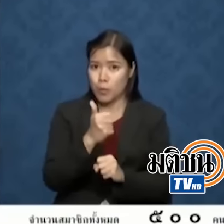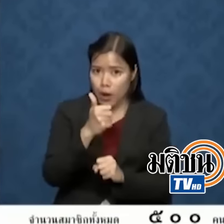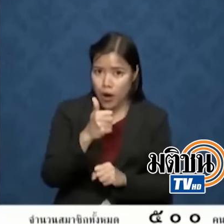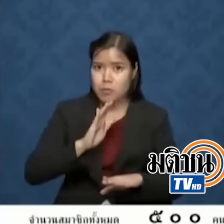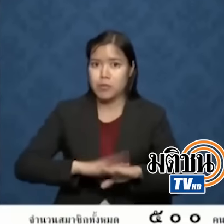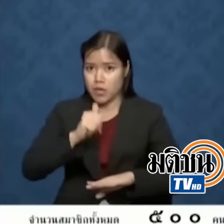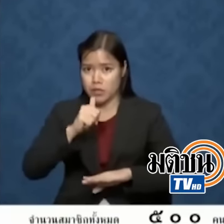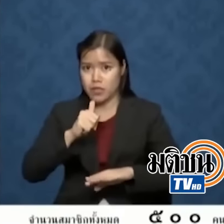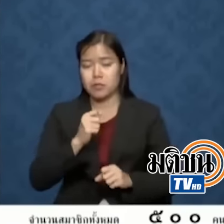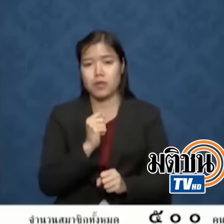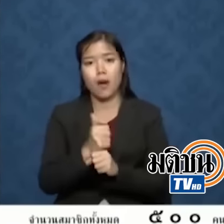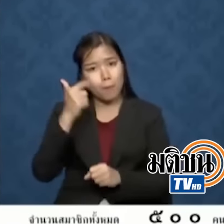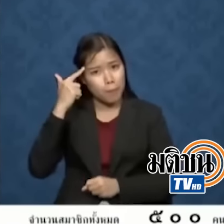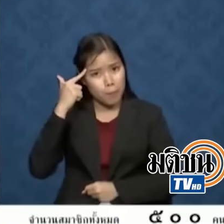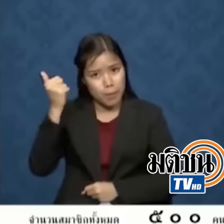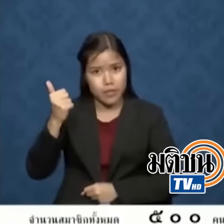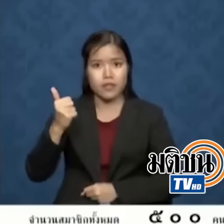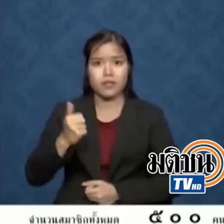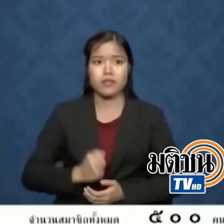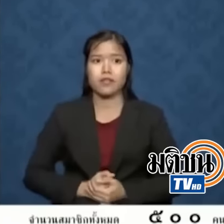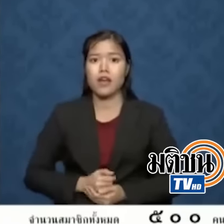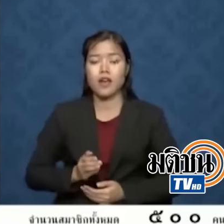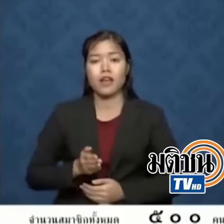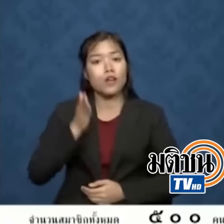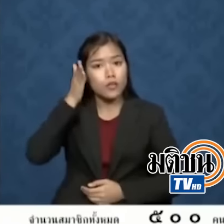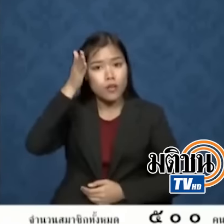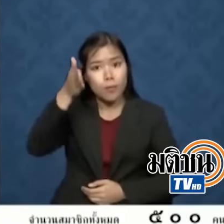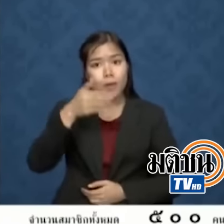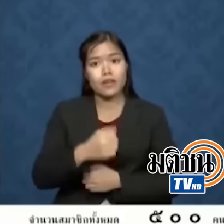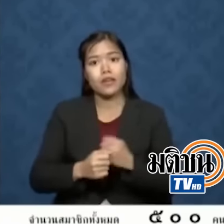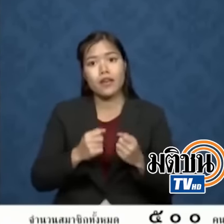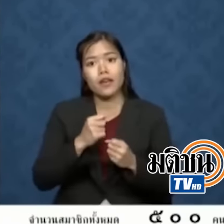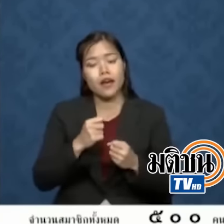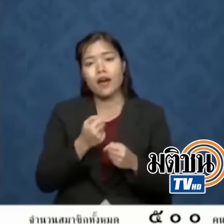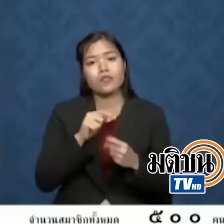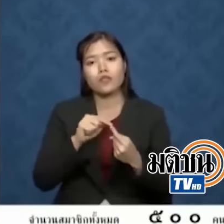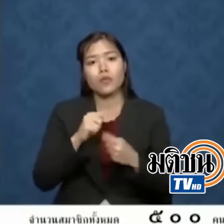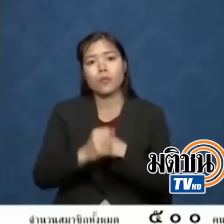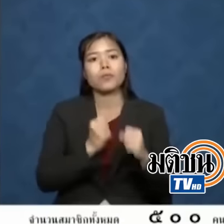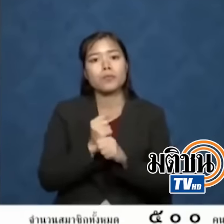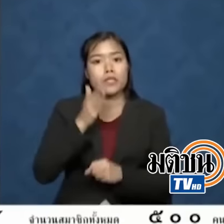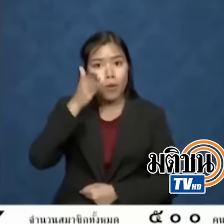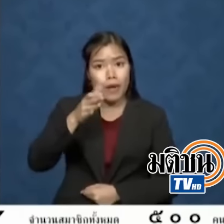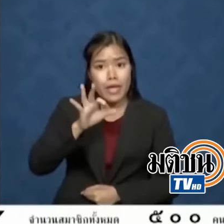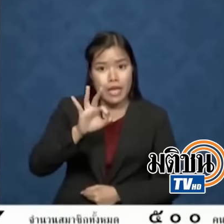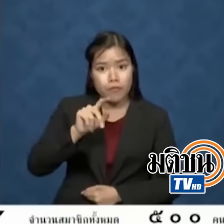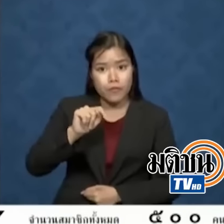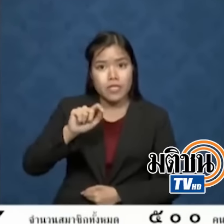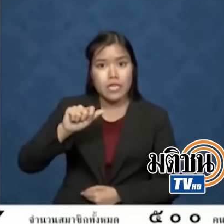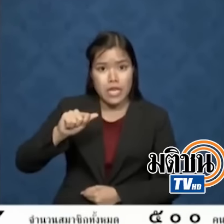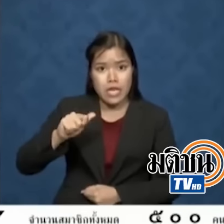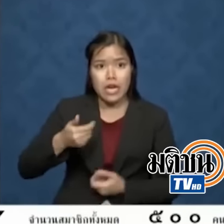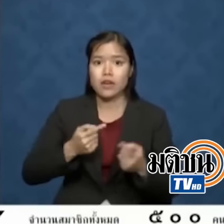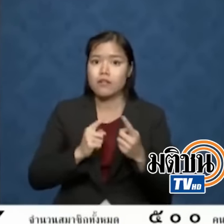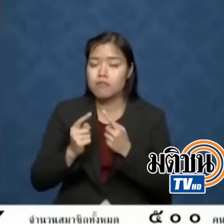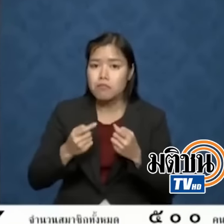ไลน์ท่านบอกว่าใน2ปีข้างหน้าท่านเจรจาเปิด FTA ใหม่อะไรบ้างจะอัปเกรด FTA ใหม่อะไรบ้างแต่ถ้าท่านใช้ตัวเลขชุดนี้ขึ้นม